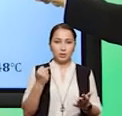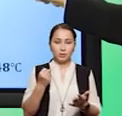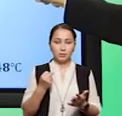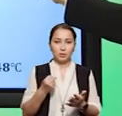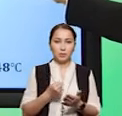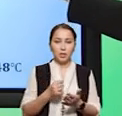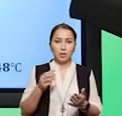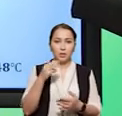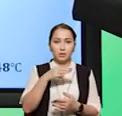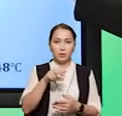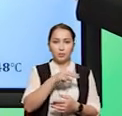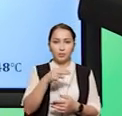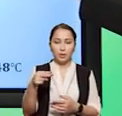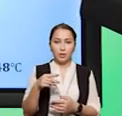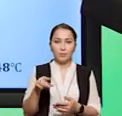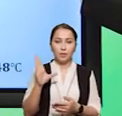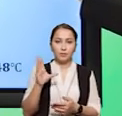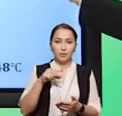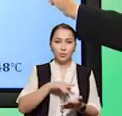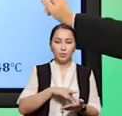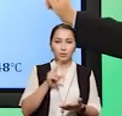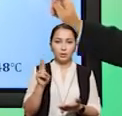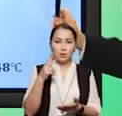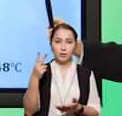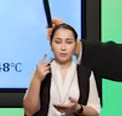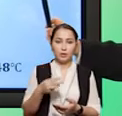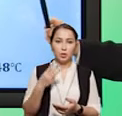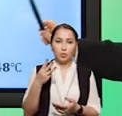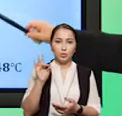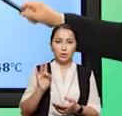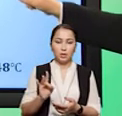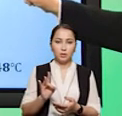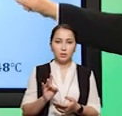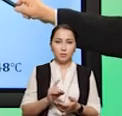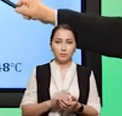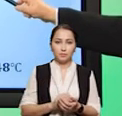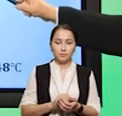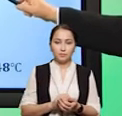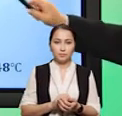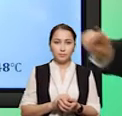chiqaraylik. T barobar V o'rtacha kvadrat M taqsim 3R ga.